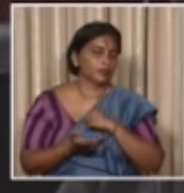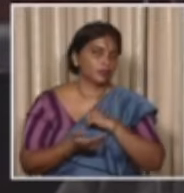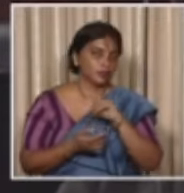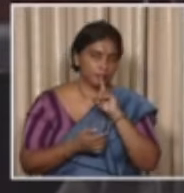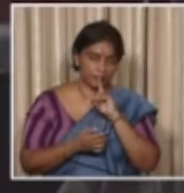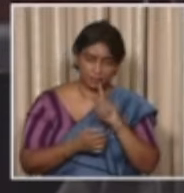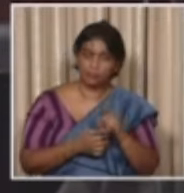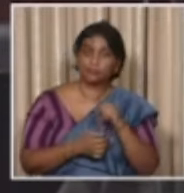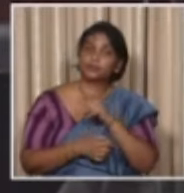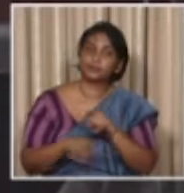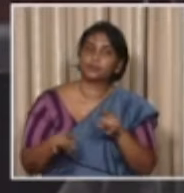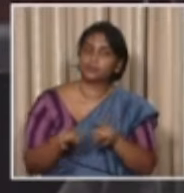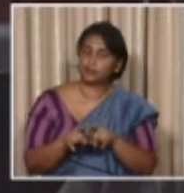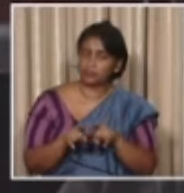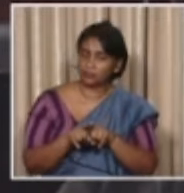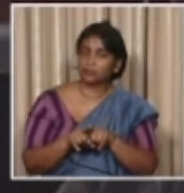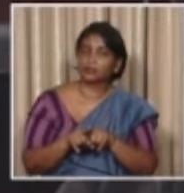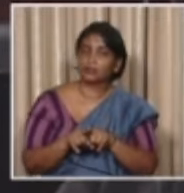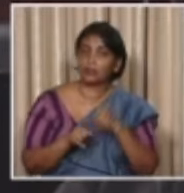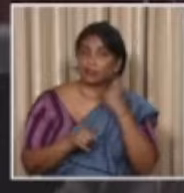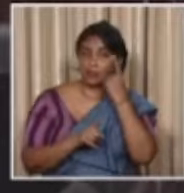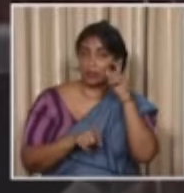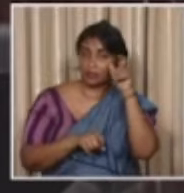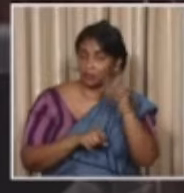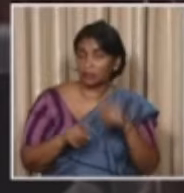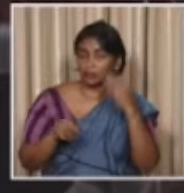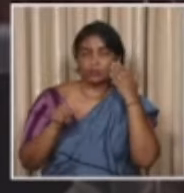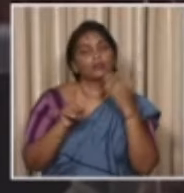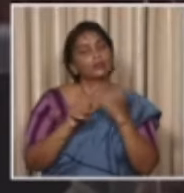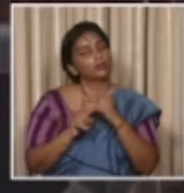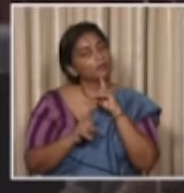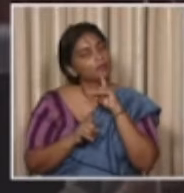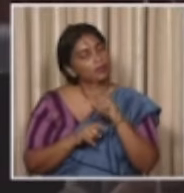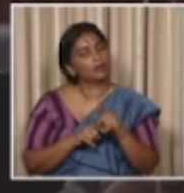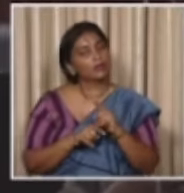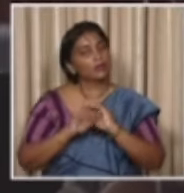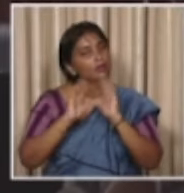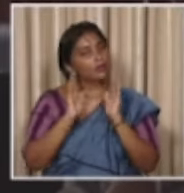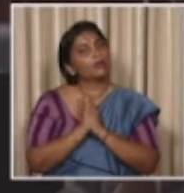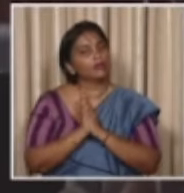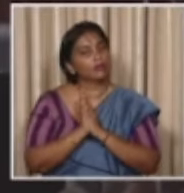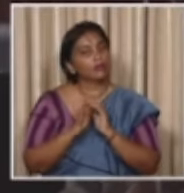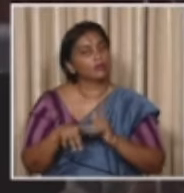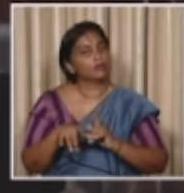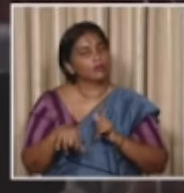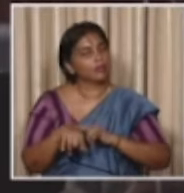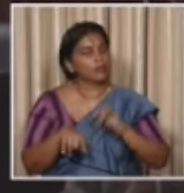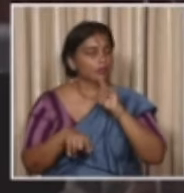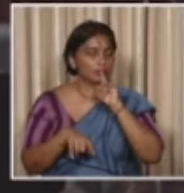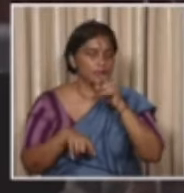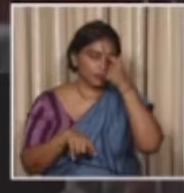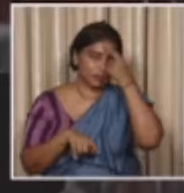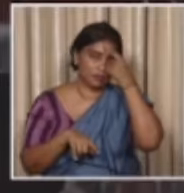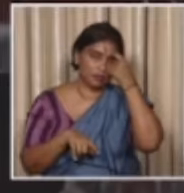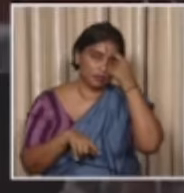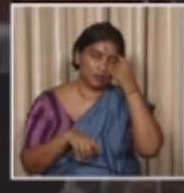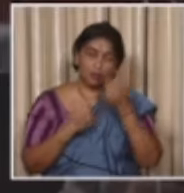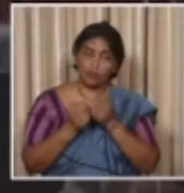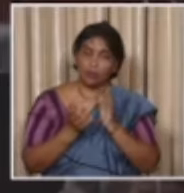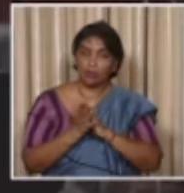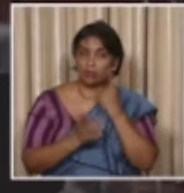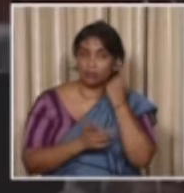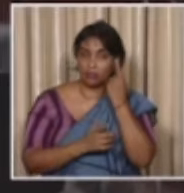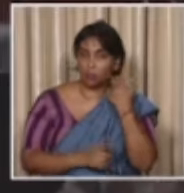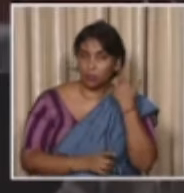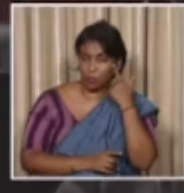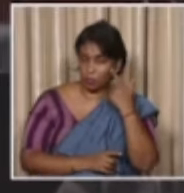සිහිපත් කරනවා. ඒ වගේමයි මහමුලකරු ගැන කතා කරන හැමෝටම මම අනුතර ඇඟවීමක් කරනවා. Taman මහමුලකරුවෙක් ගැන